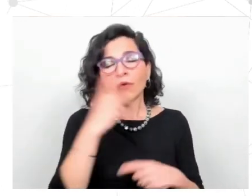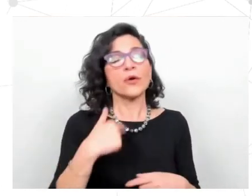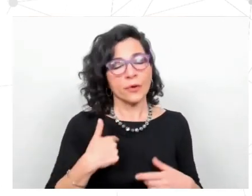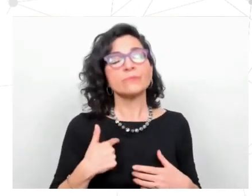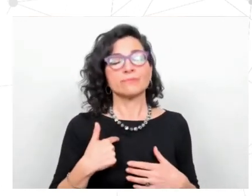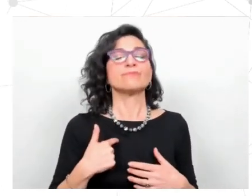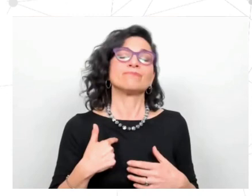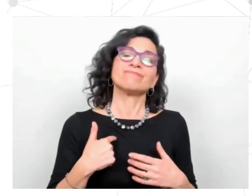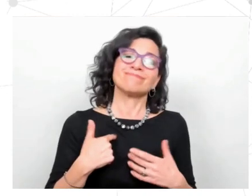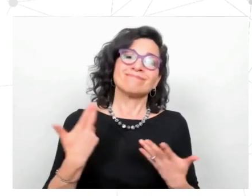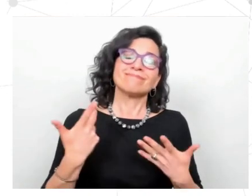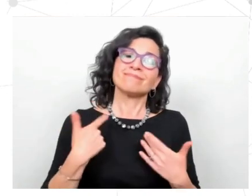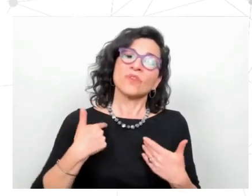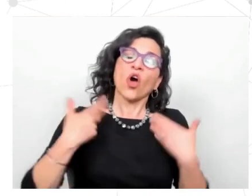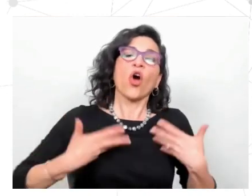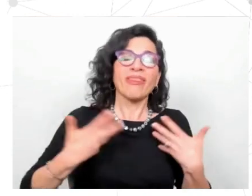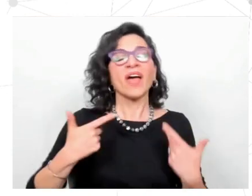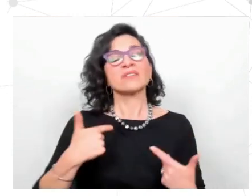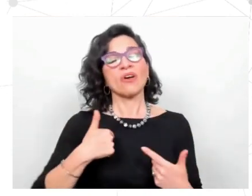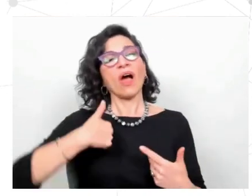questa possibilità.